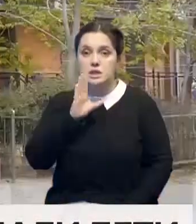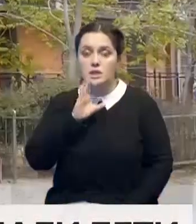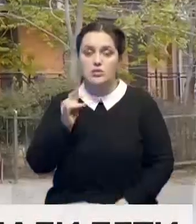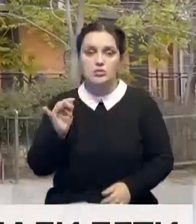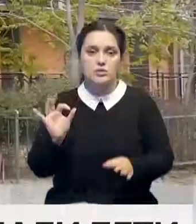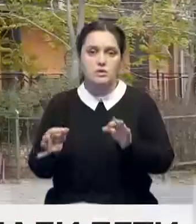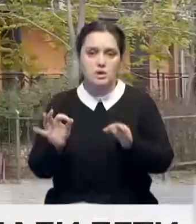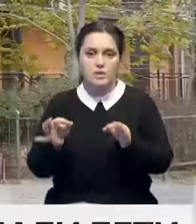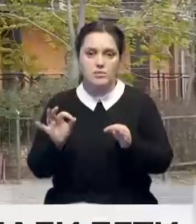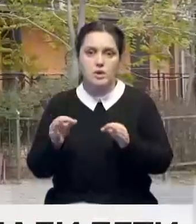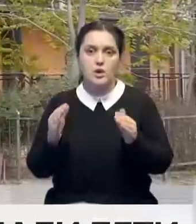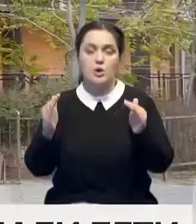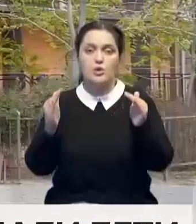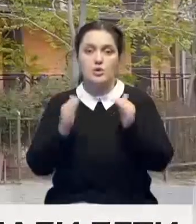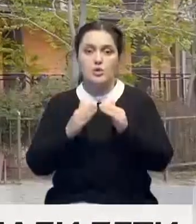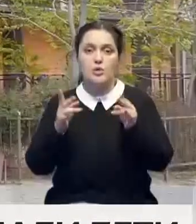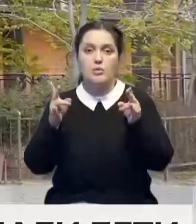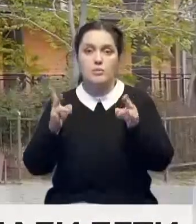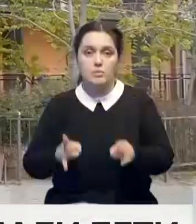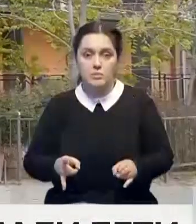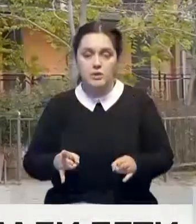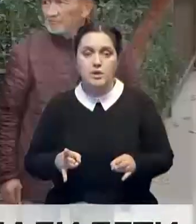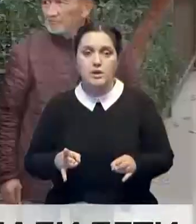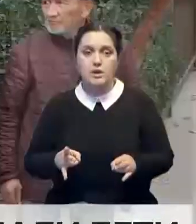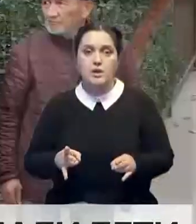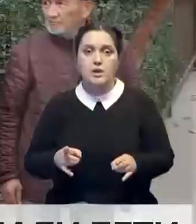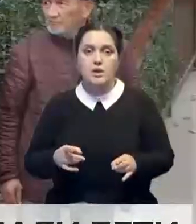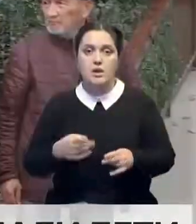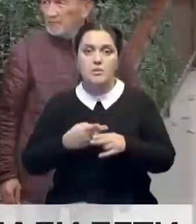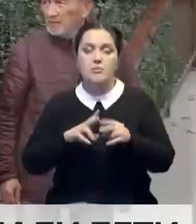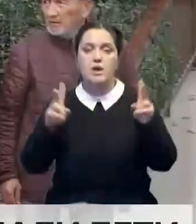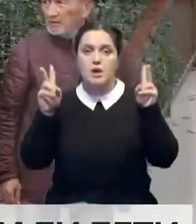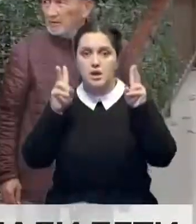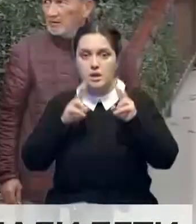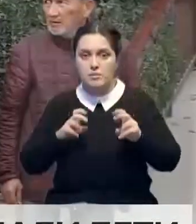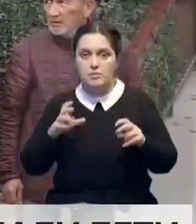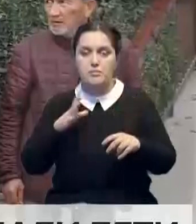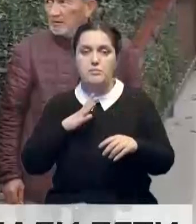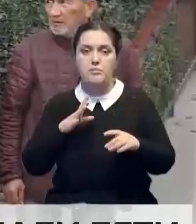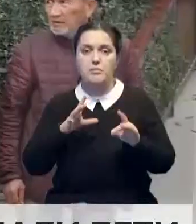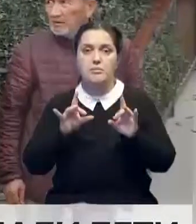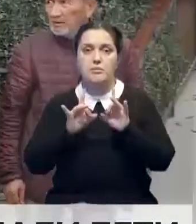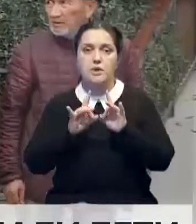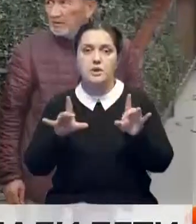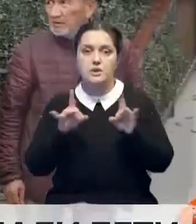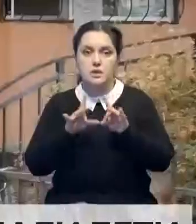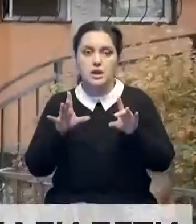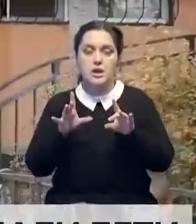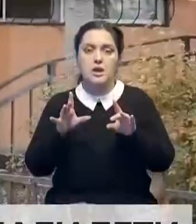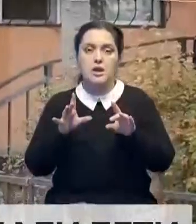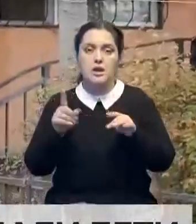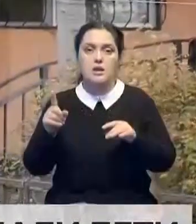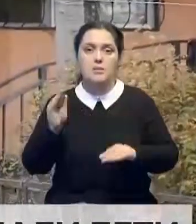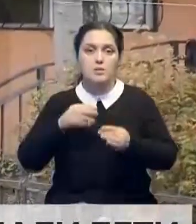жизни девочки ничего не угрожает, утверждают медики. Дом, в котором произошел инцидент, в тот же день обследовали эпидемиологи. По